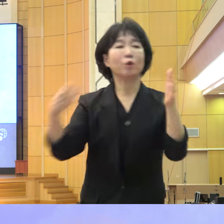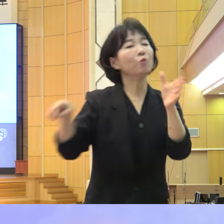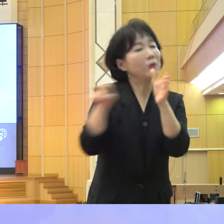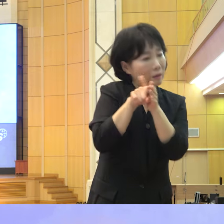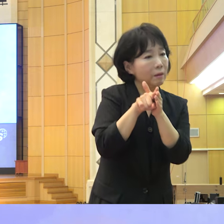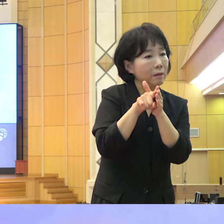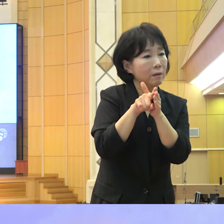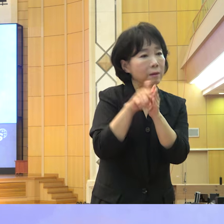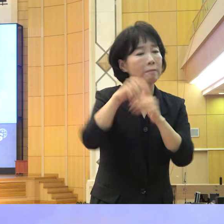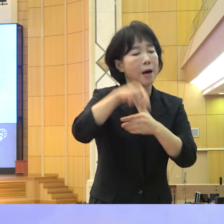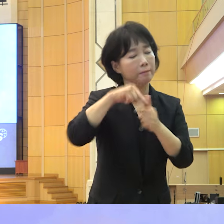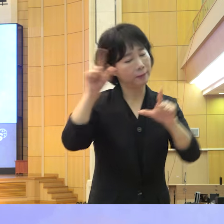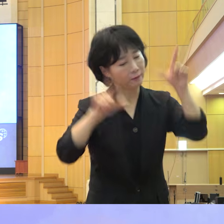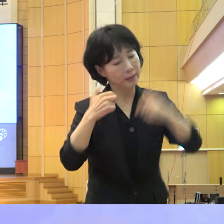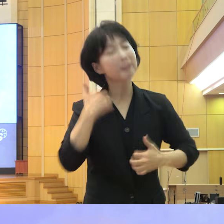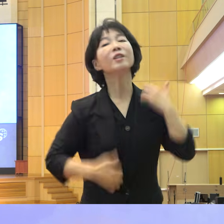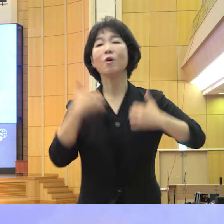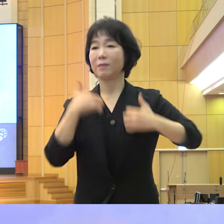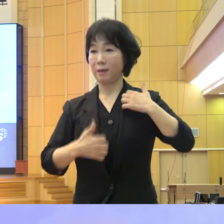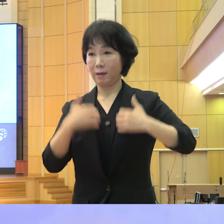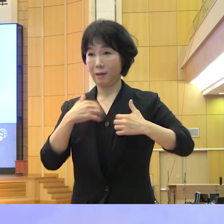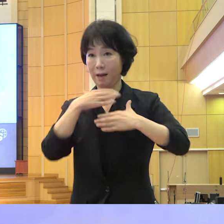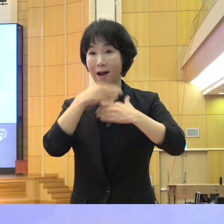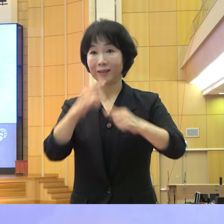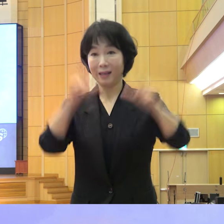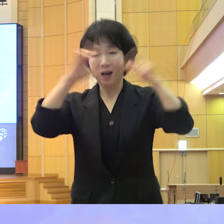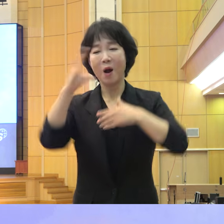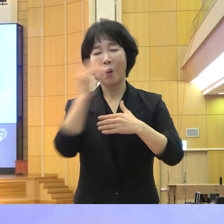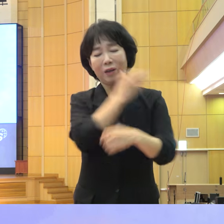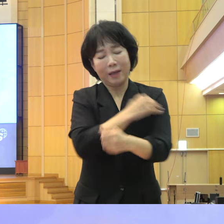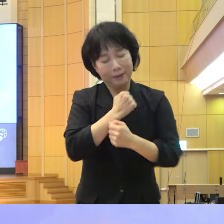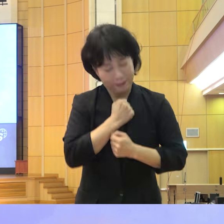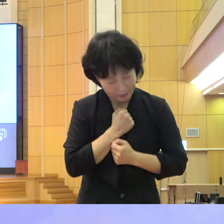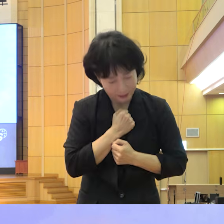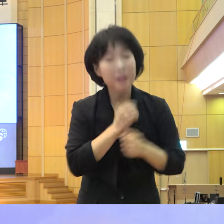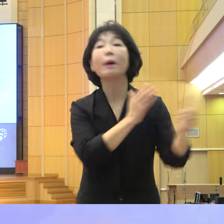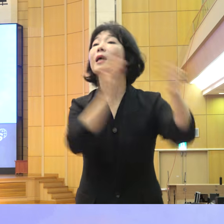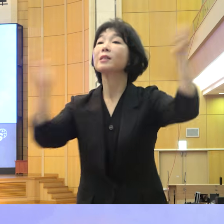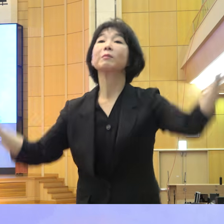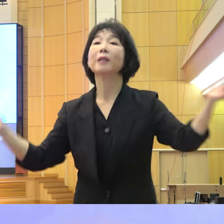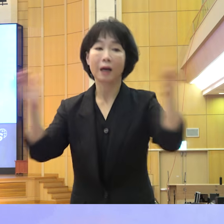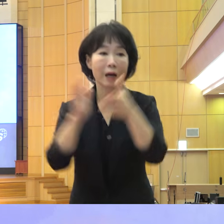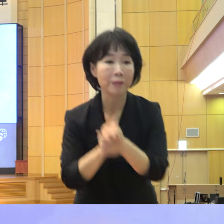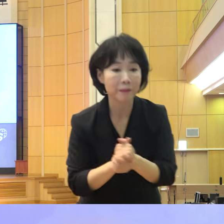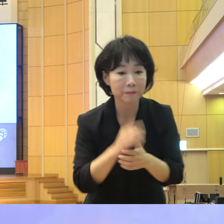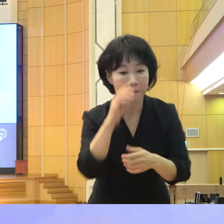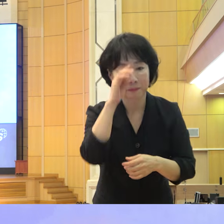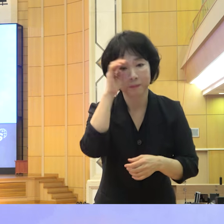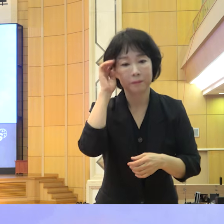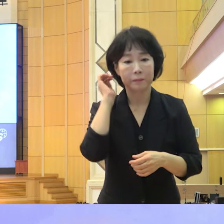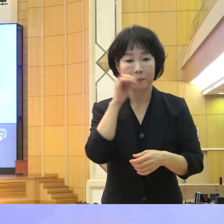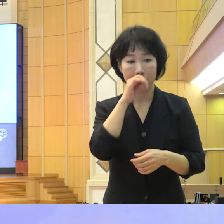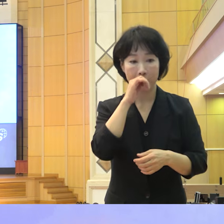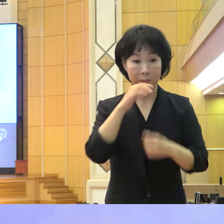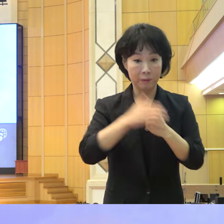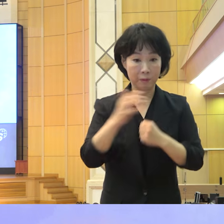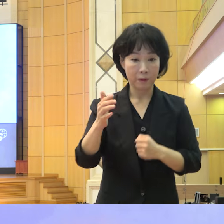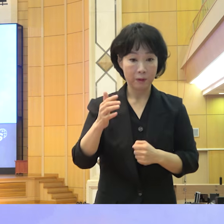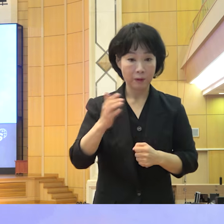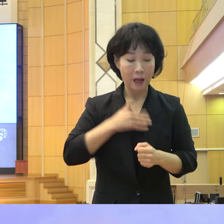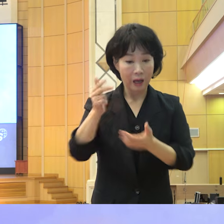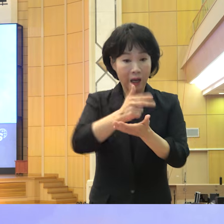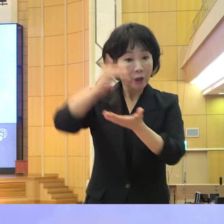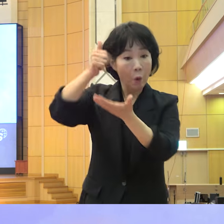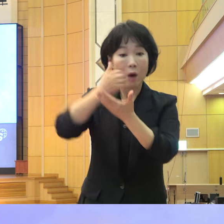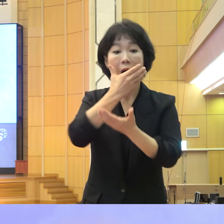위한 그런 마음으로 즐겁게 거룩히 안식일을 지키는 여러분 되길 바랍니다. 그러므로 나 여호와가